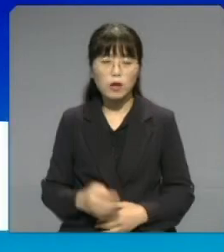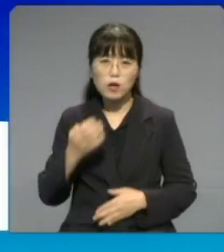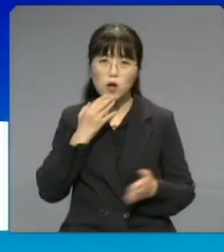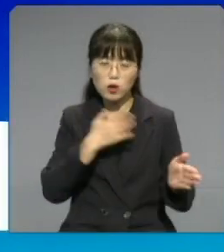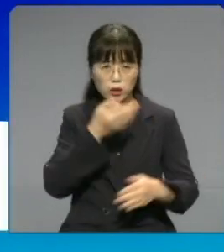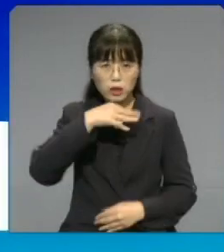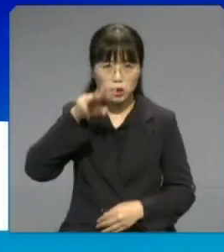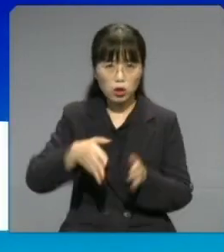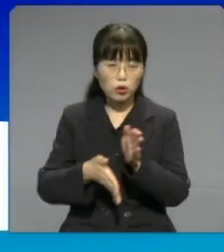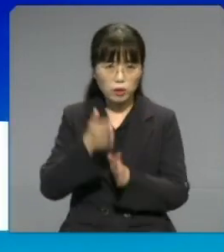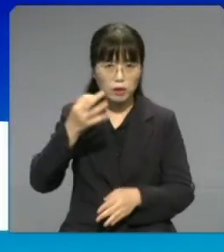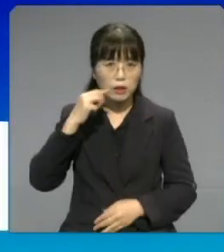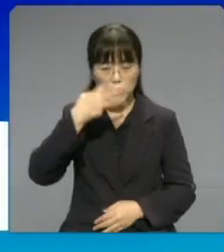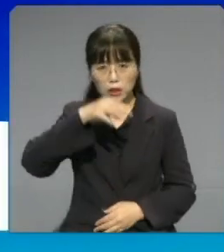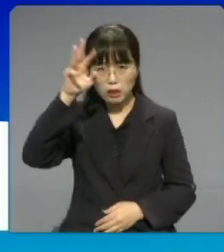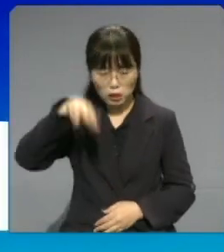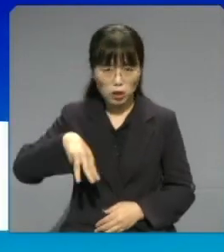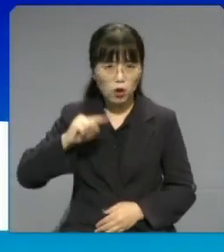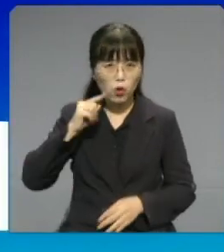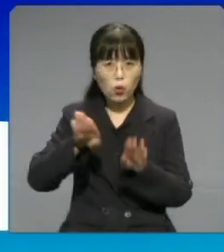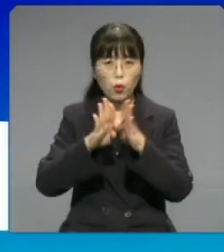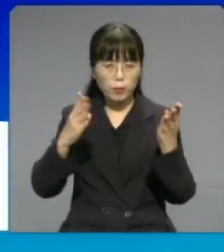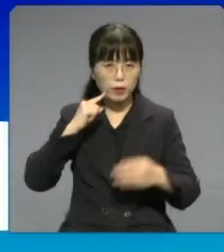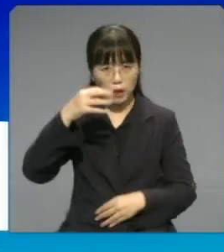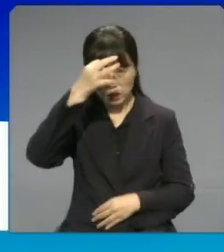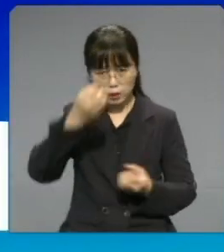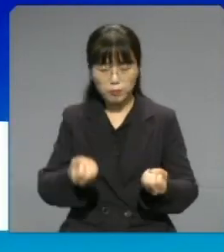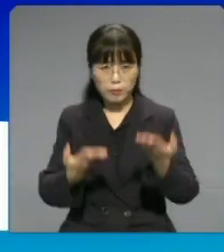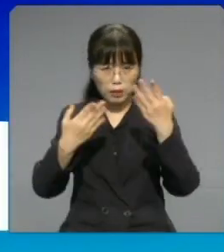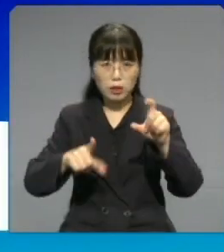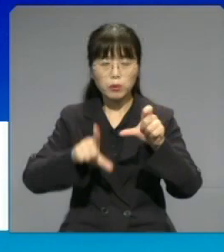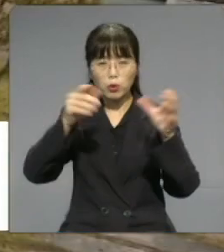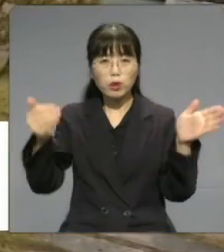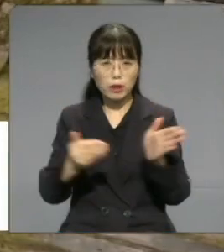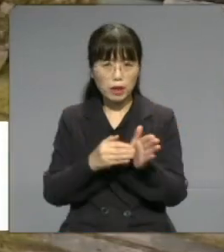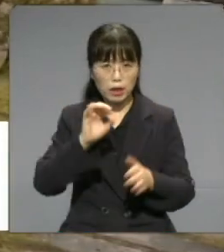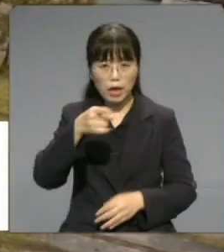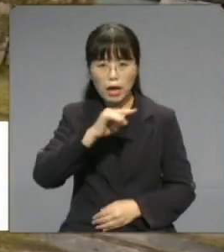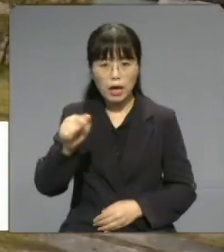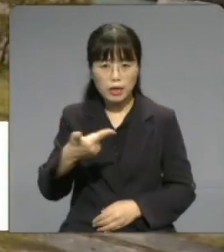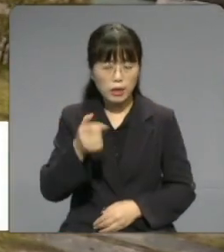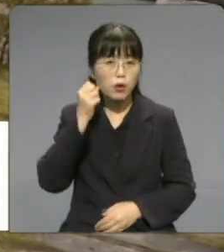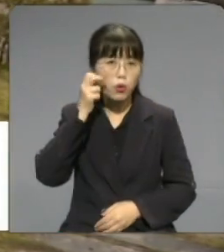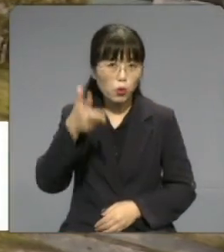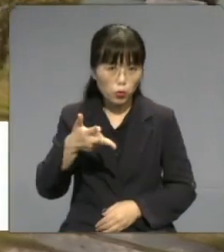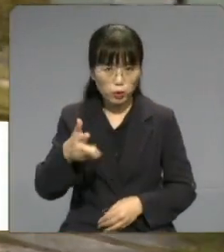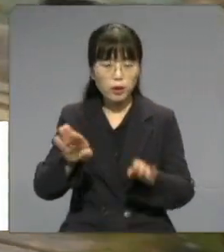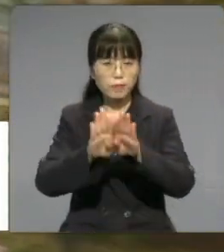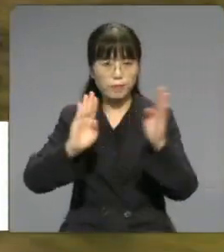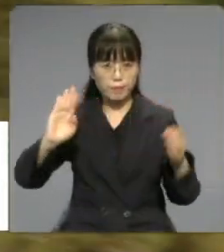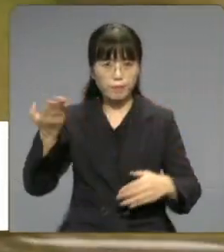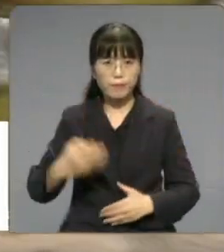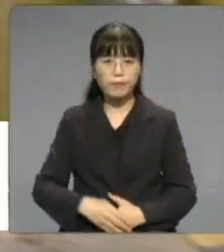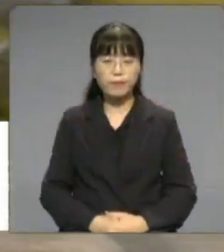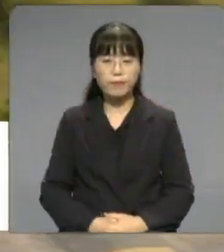경기 이천시가 2천 오픈 아트 페스티벌을 오는 15일까지 에덴 파라다이스 호텔에서